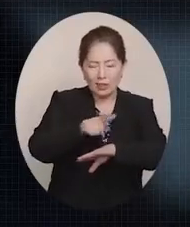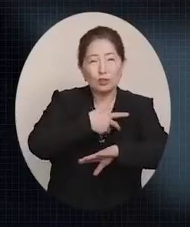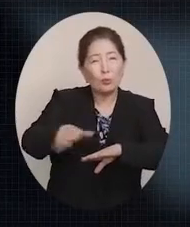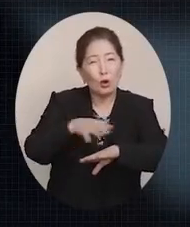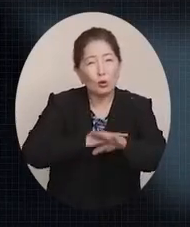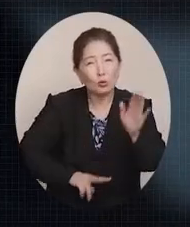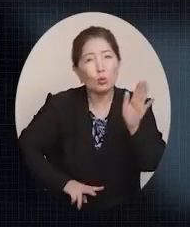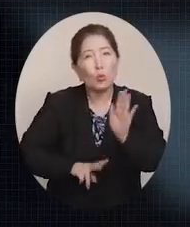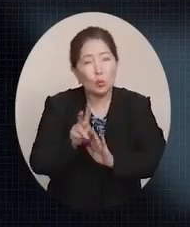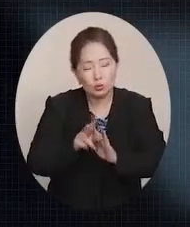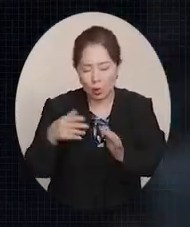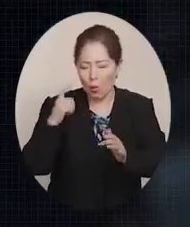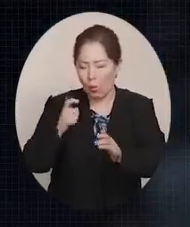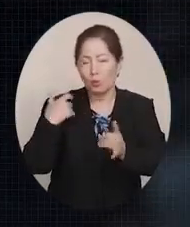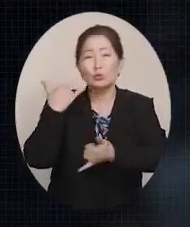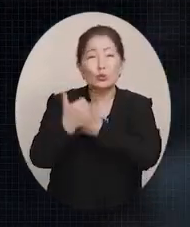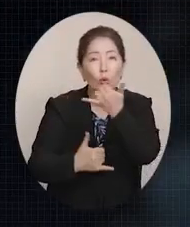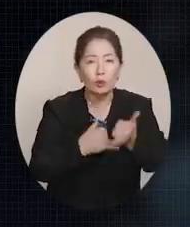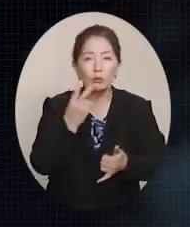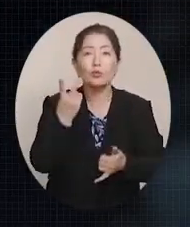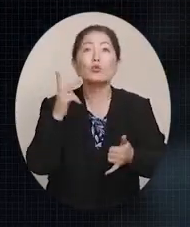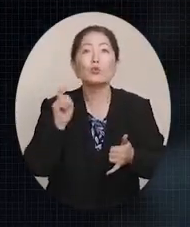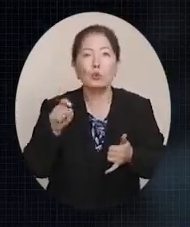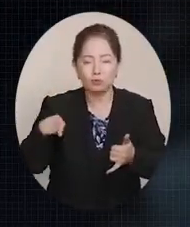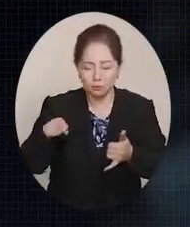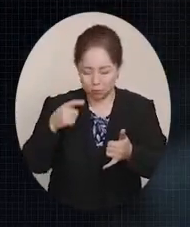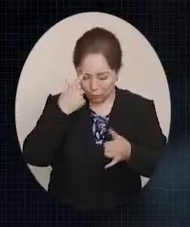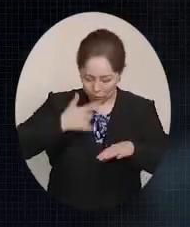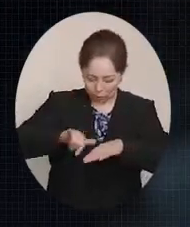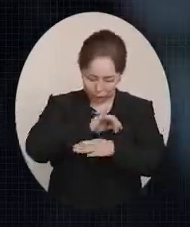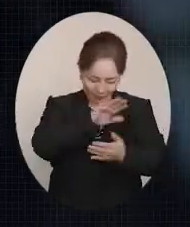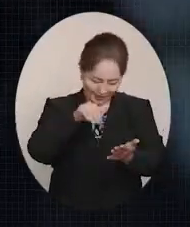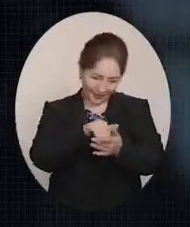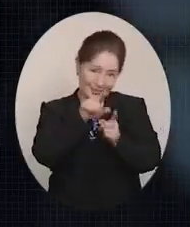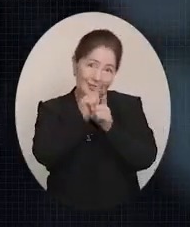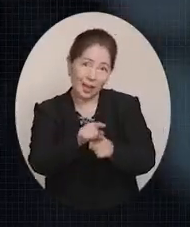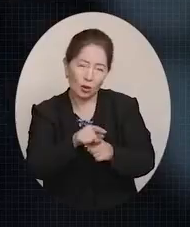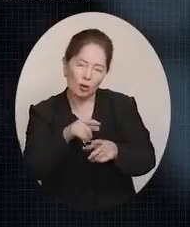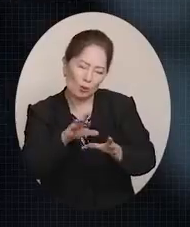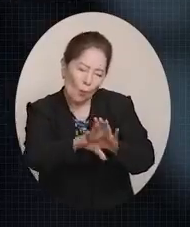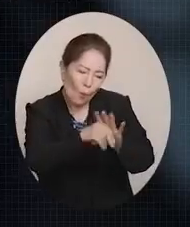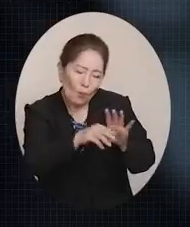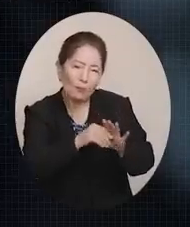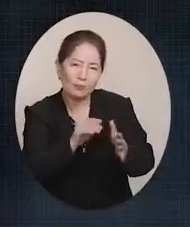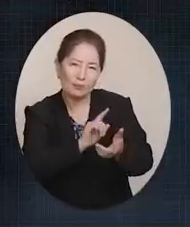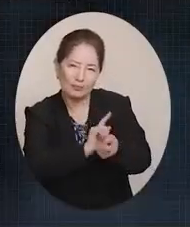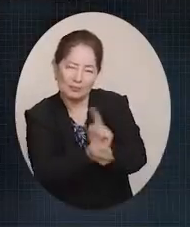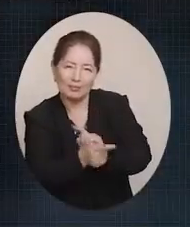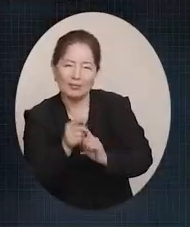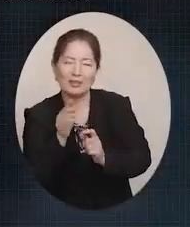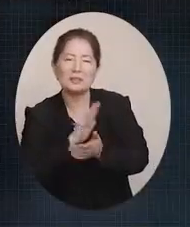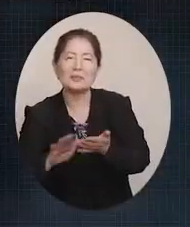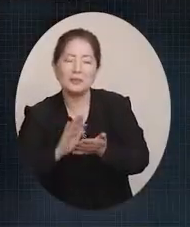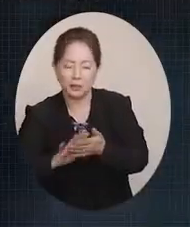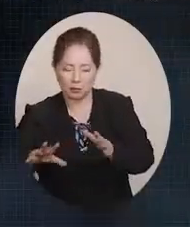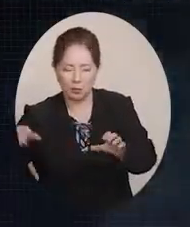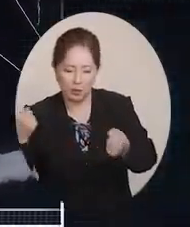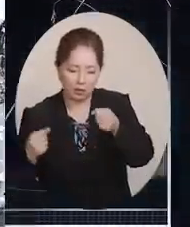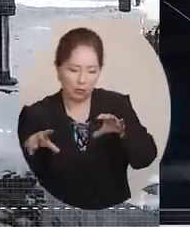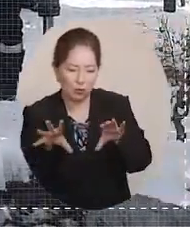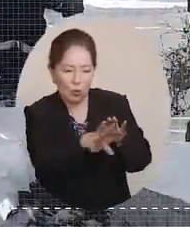үүсгэгч уламжлалт нүхэн жирлэнг Монгол улсад мөрдөгдөж байгаа стандартын дагуу сорвуулдаг ариун цэврийн байгууламжаар солих ажлыг хийж байгаа